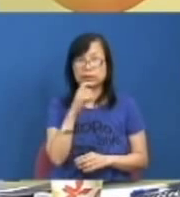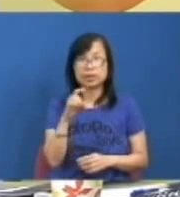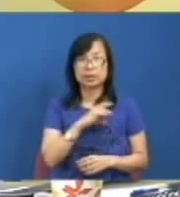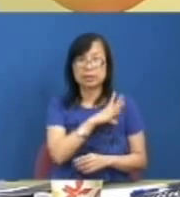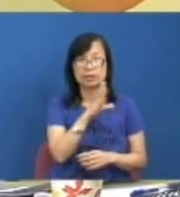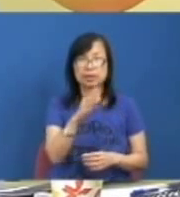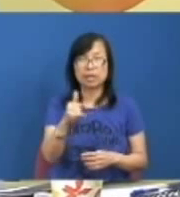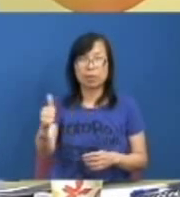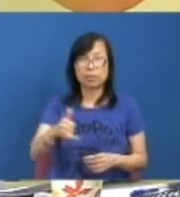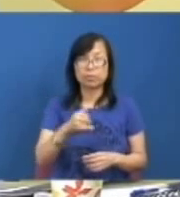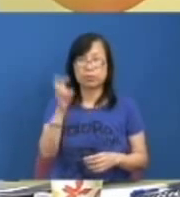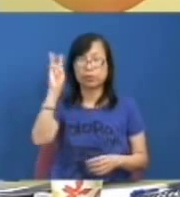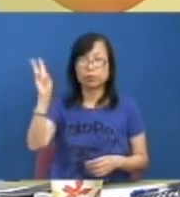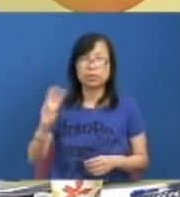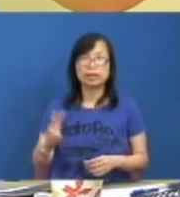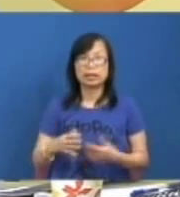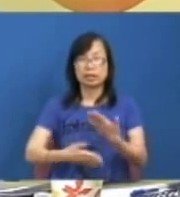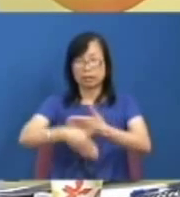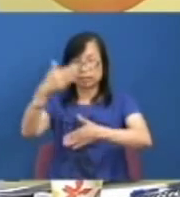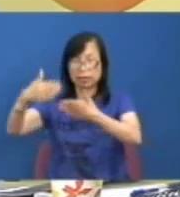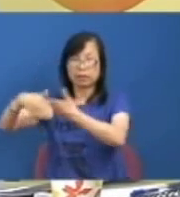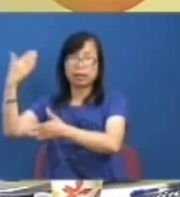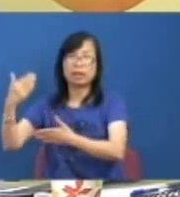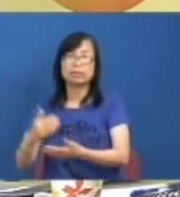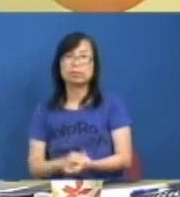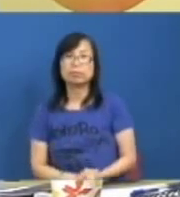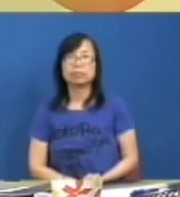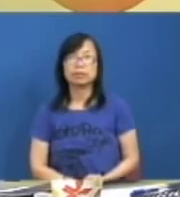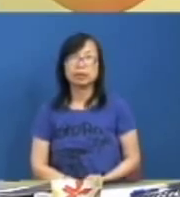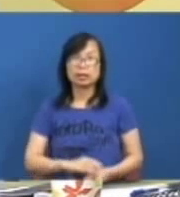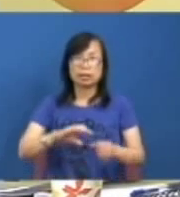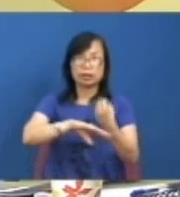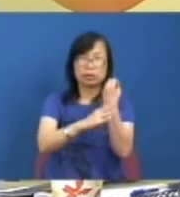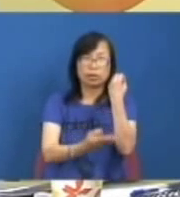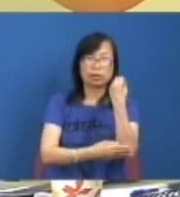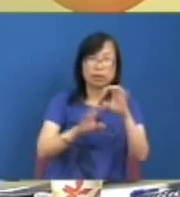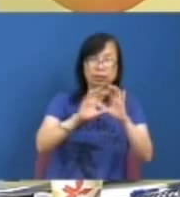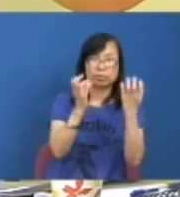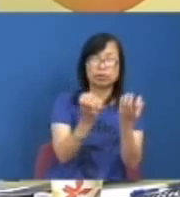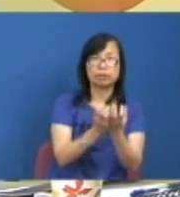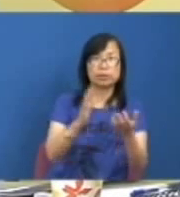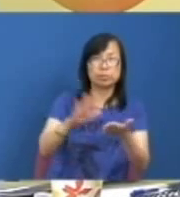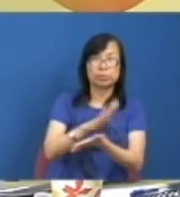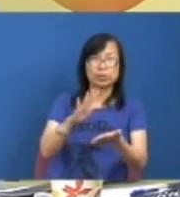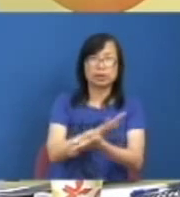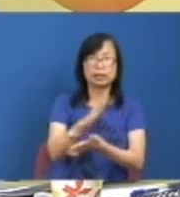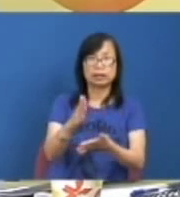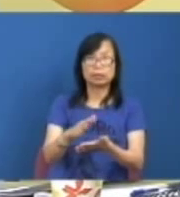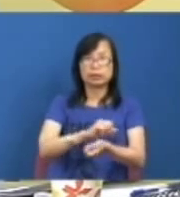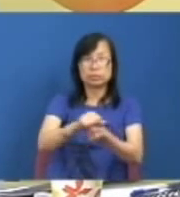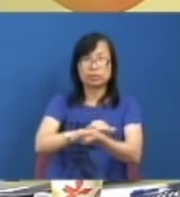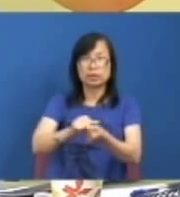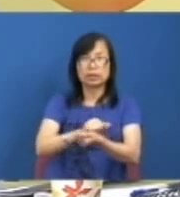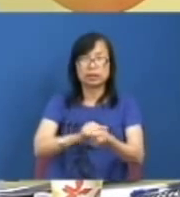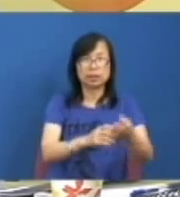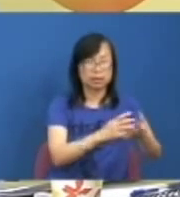水嗰方面啦。咁亦都大廈即係嗰個法團或者物管嗰度咧，其實每年都要咧，即係清洗水缸